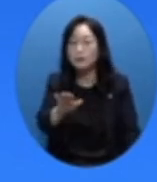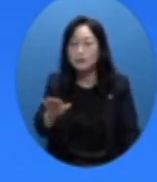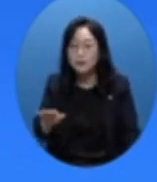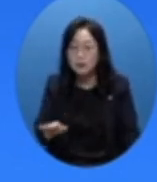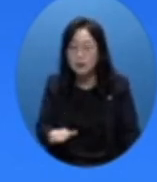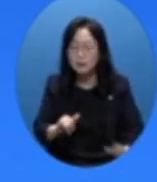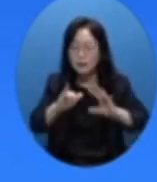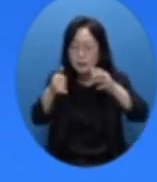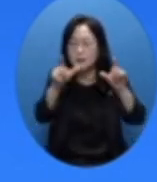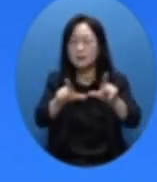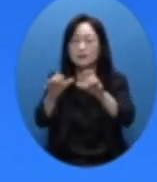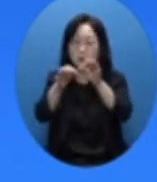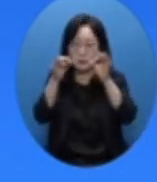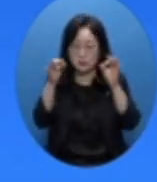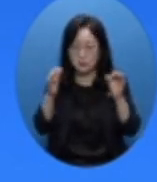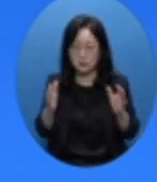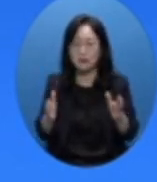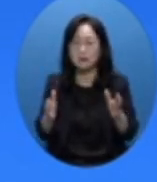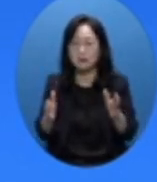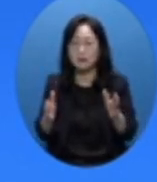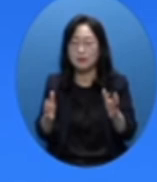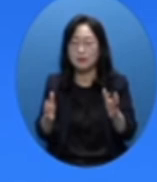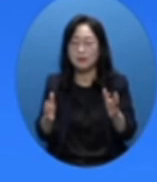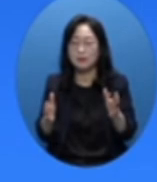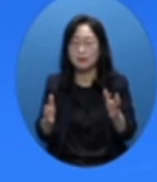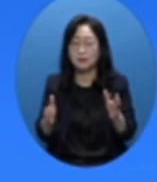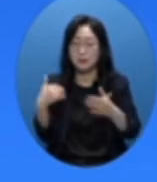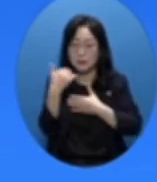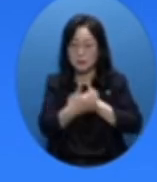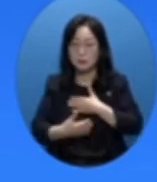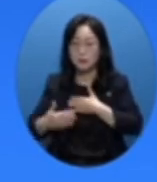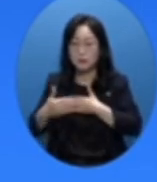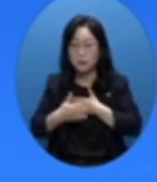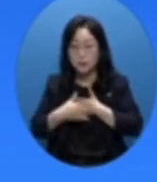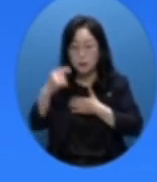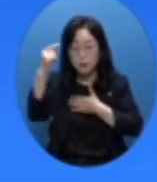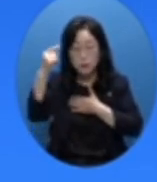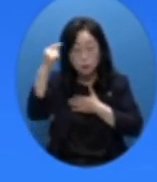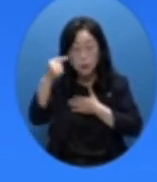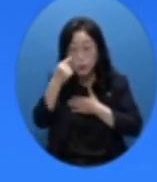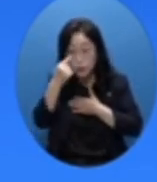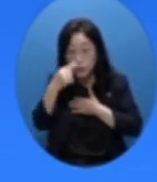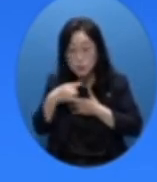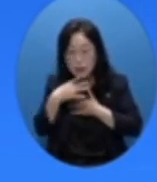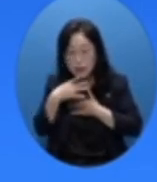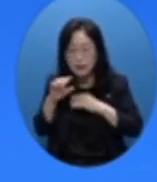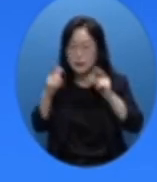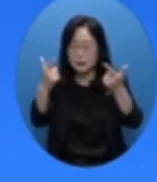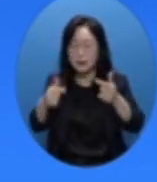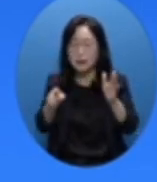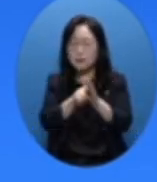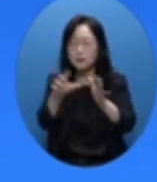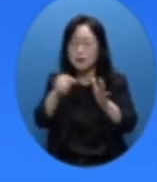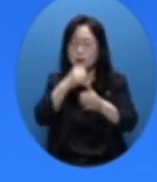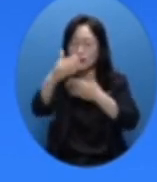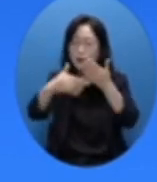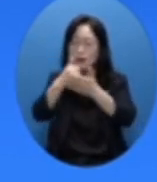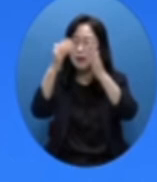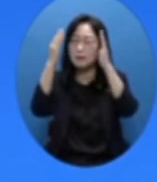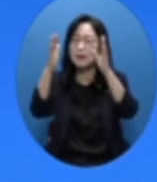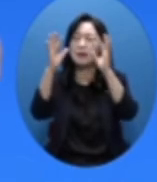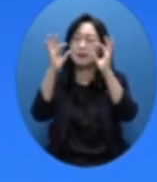이승아 살아가는 동안에 육신의 눈만 갖고 있는 것이 아니라 믿음으로 하나님을 바라보는